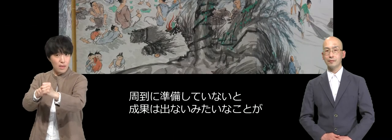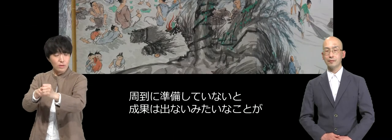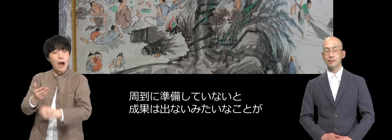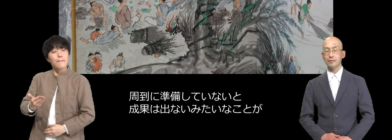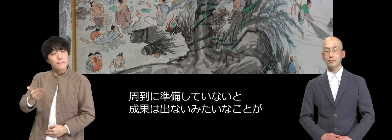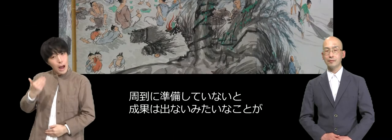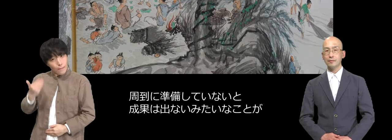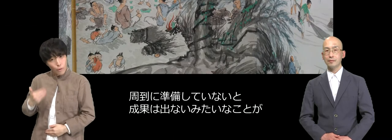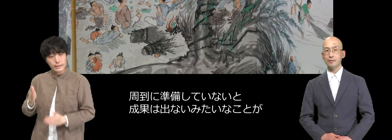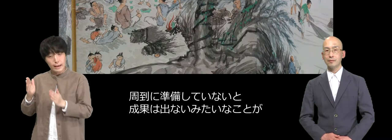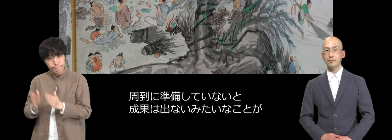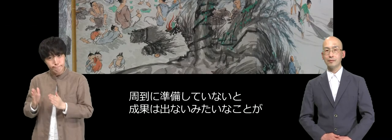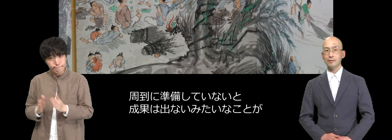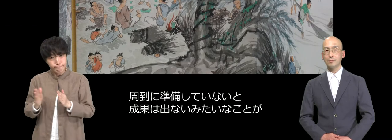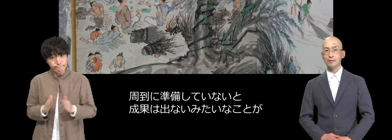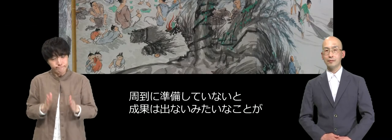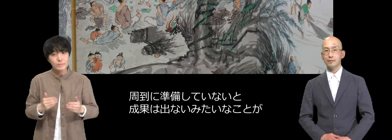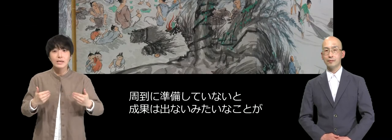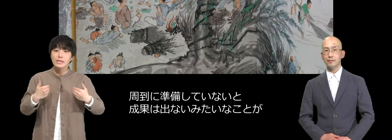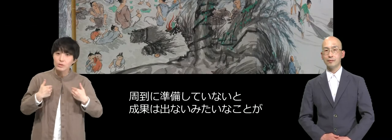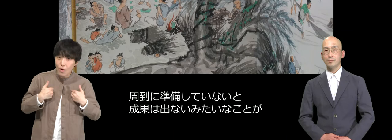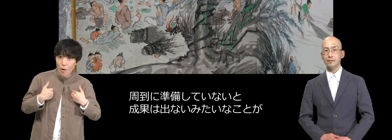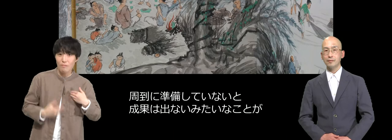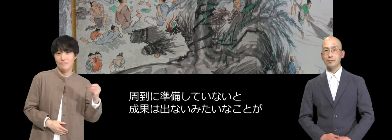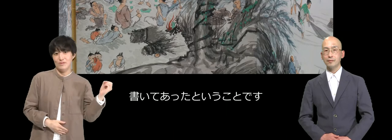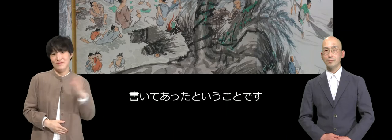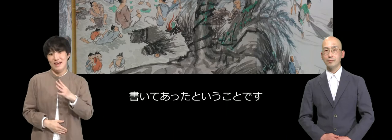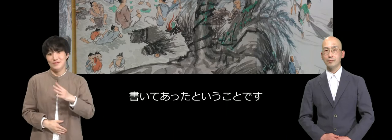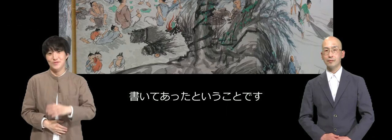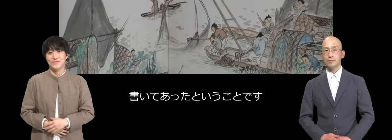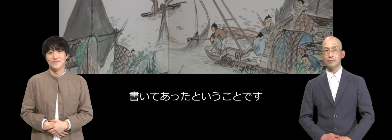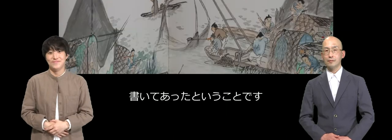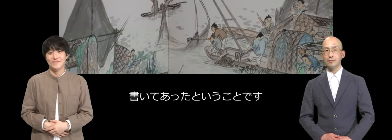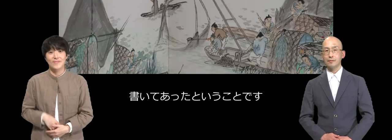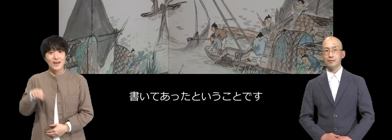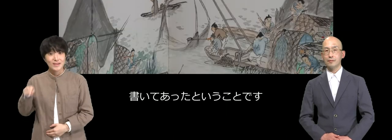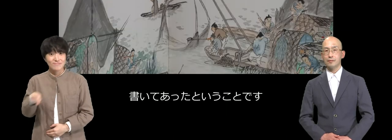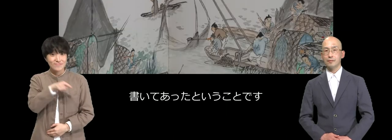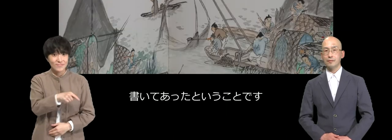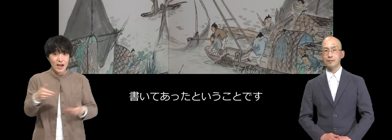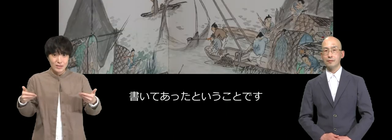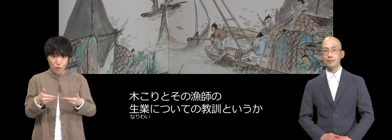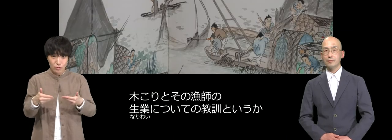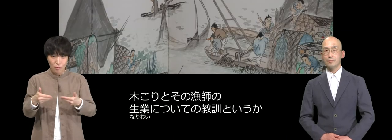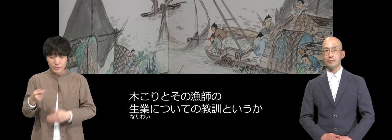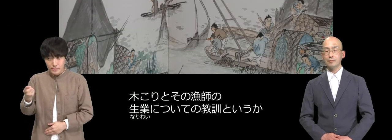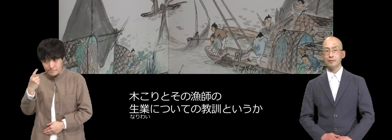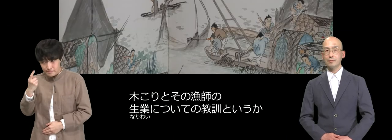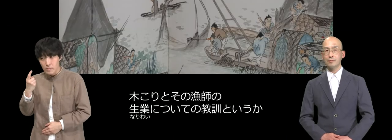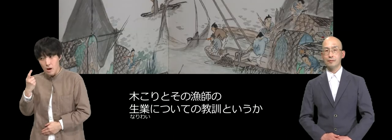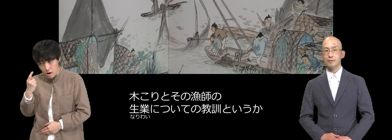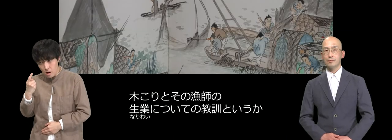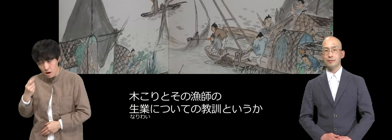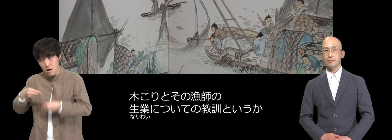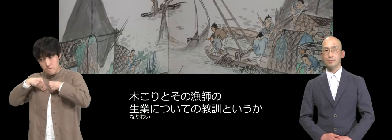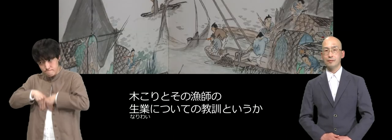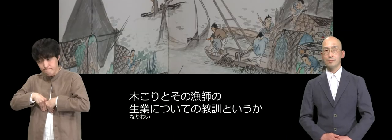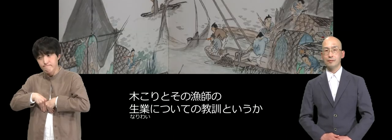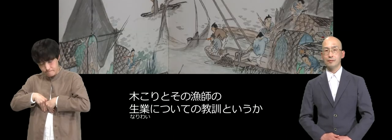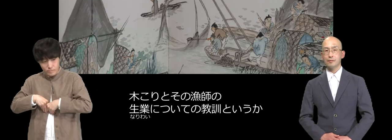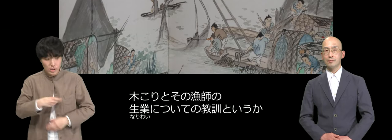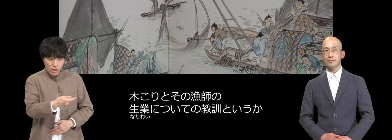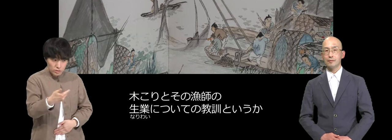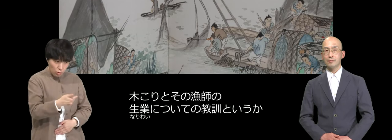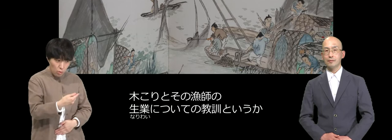成果は出ないみたいなまあそういうことはあっ相手あということですまあその木こりと風量し